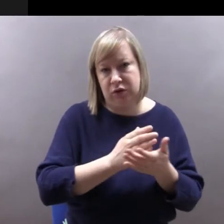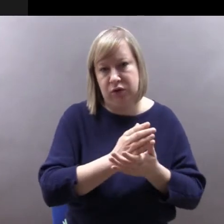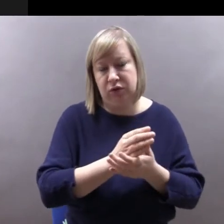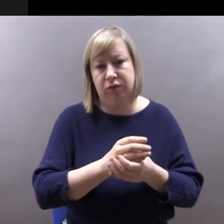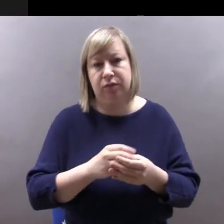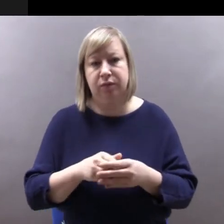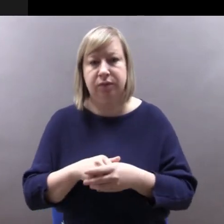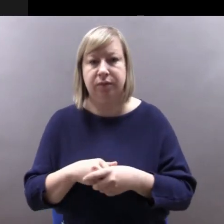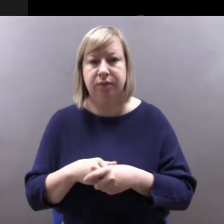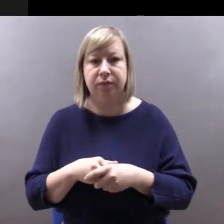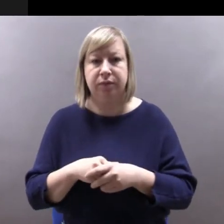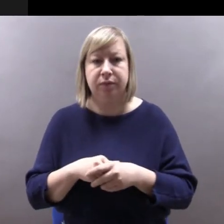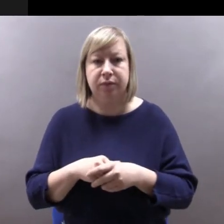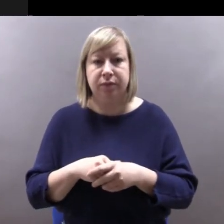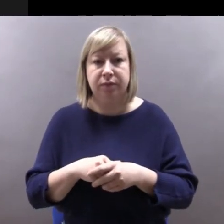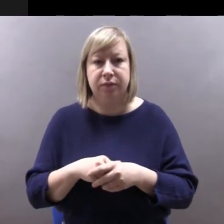Halo?